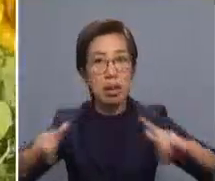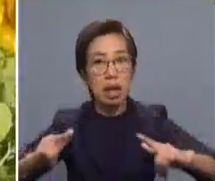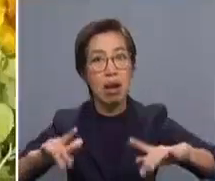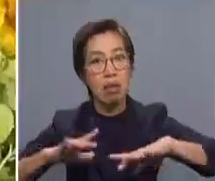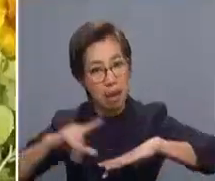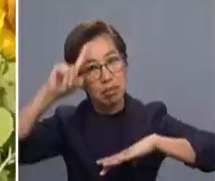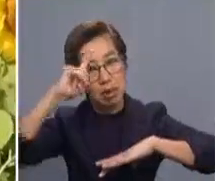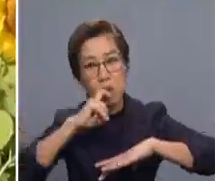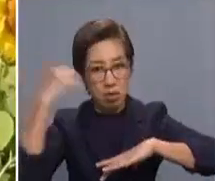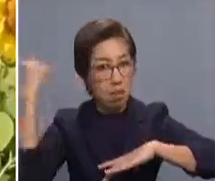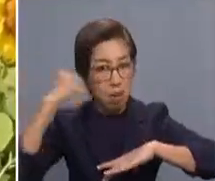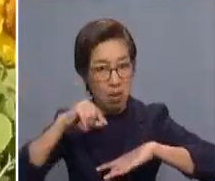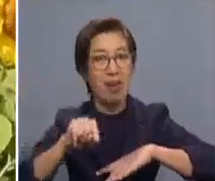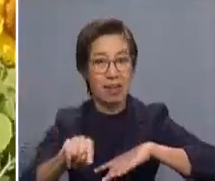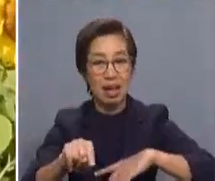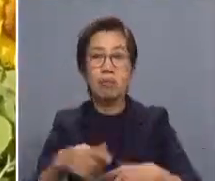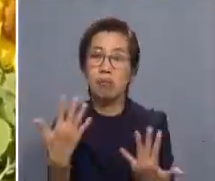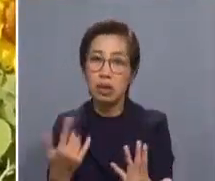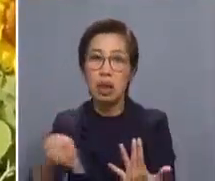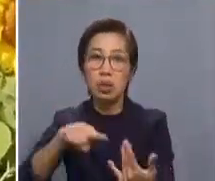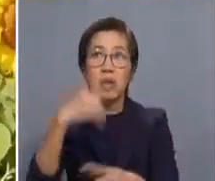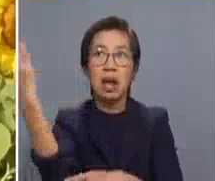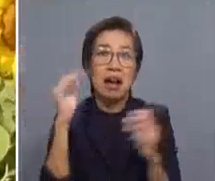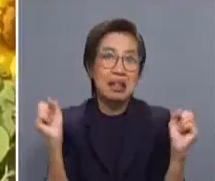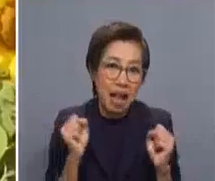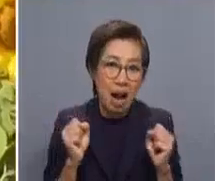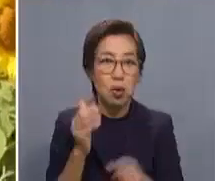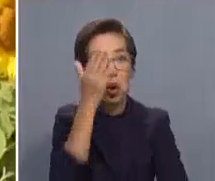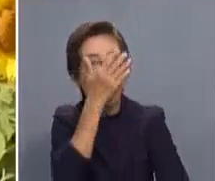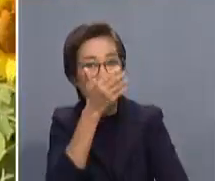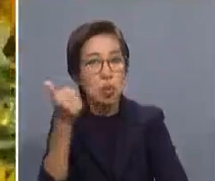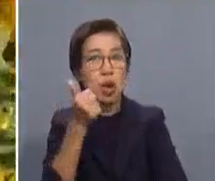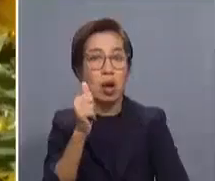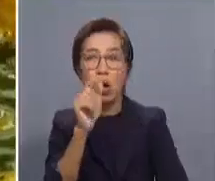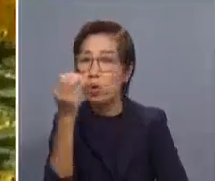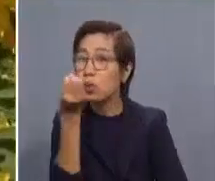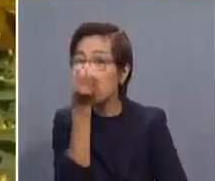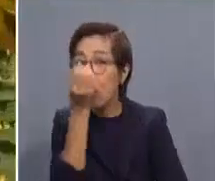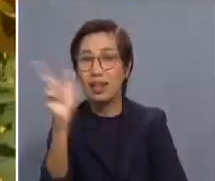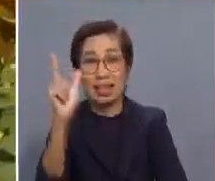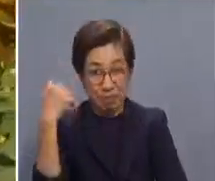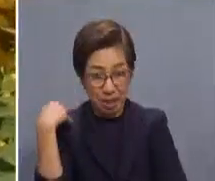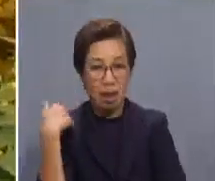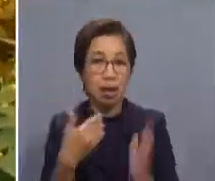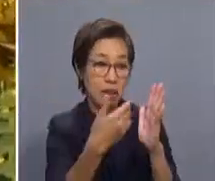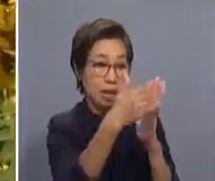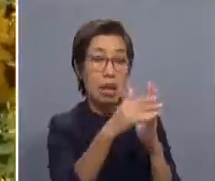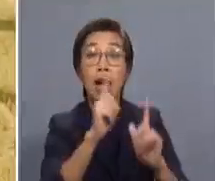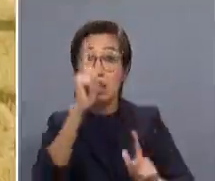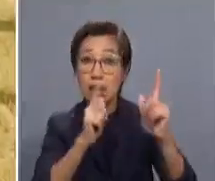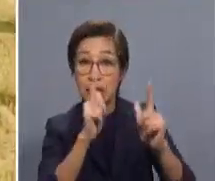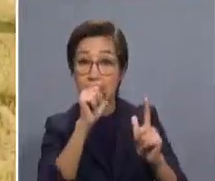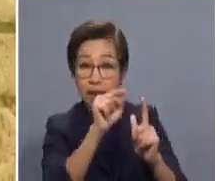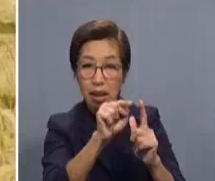วันหยุดเสาร์อาทิตย์อีกด้วยนะคะก็เรียกว่ารับทั้งอากาศหนาวทั้งความสวยงามของดอกไม้นะคะส่วนที่จังหวัดเลยนะคะจังหวัดเลย